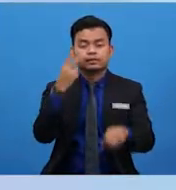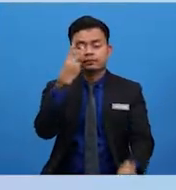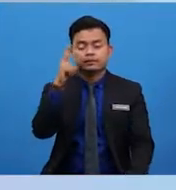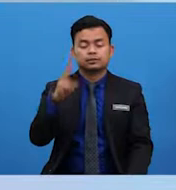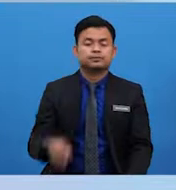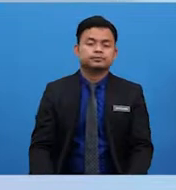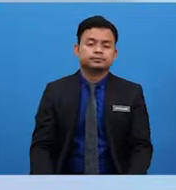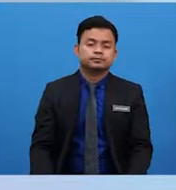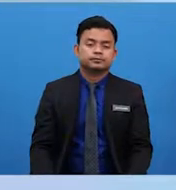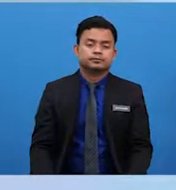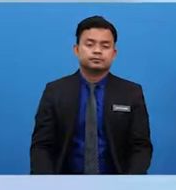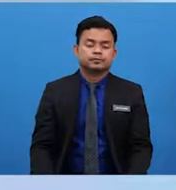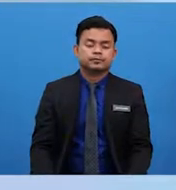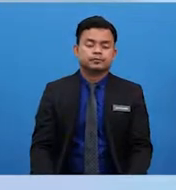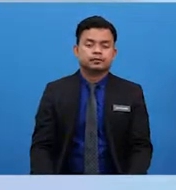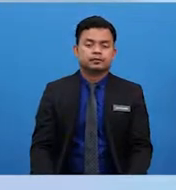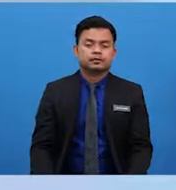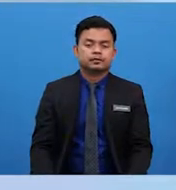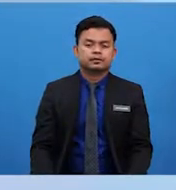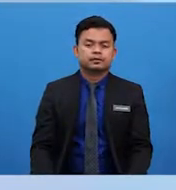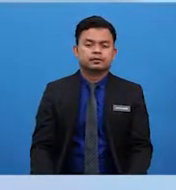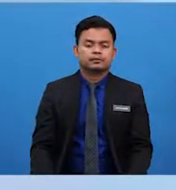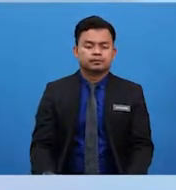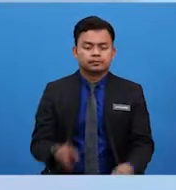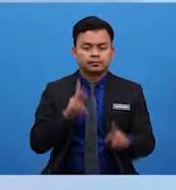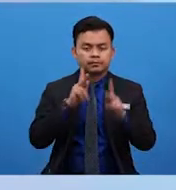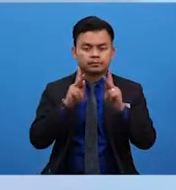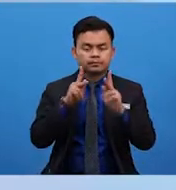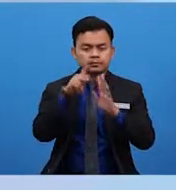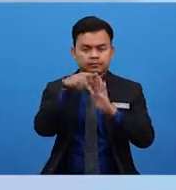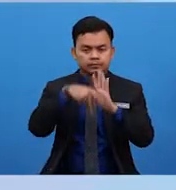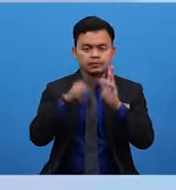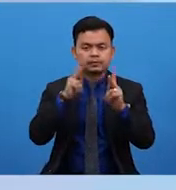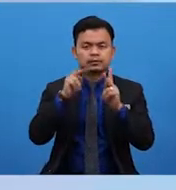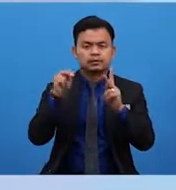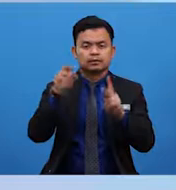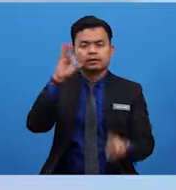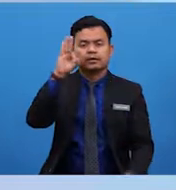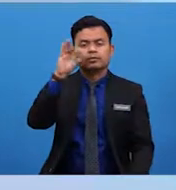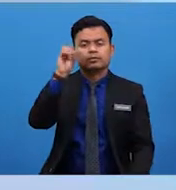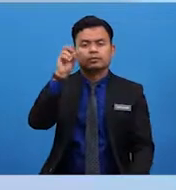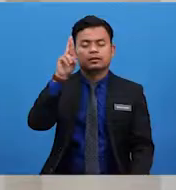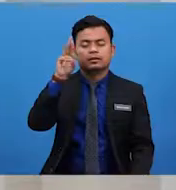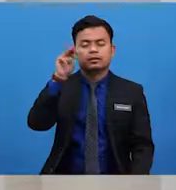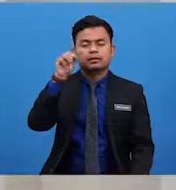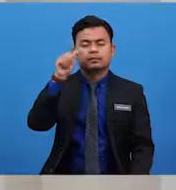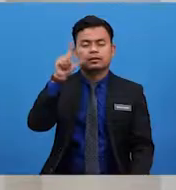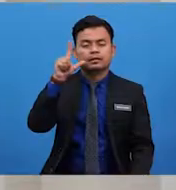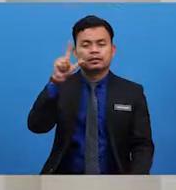perkataan istilah come itu al-qur'an antara perkara yang harus dipahami oleh pelajar-pelajar